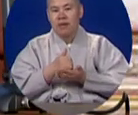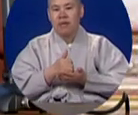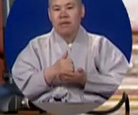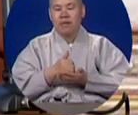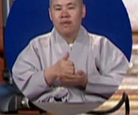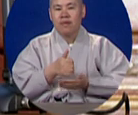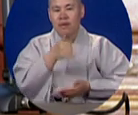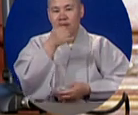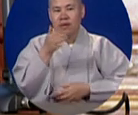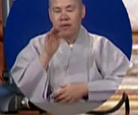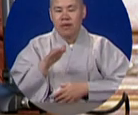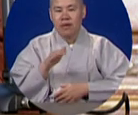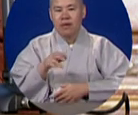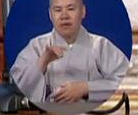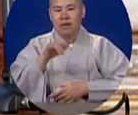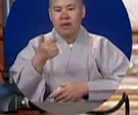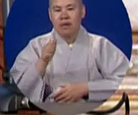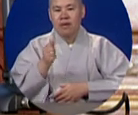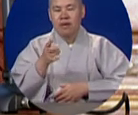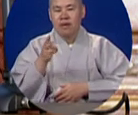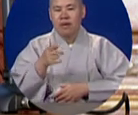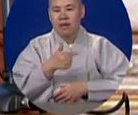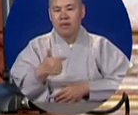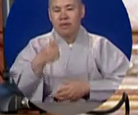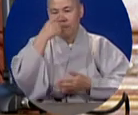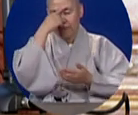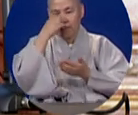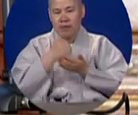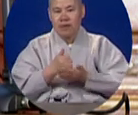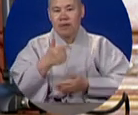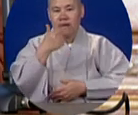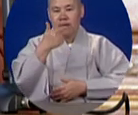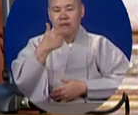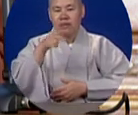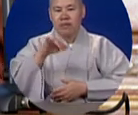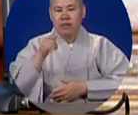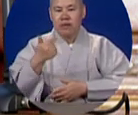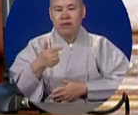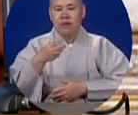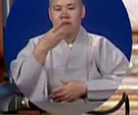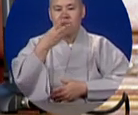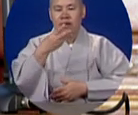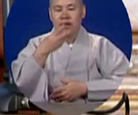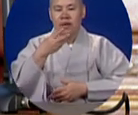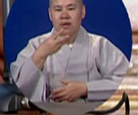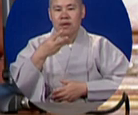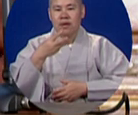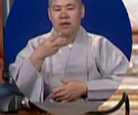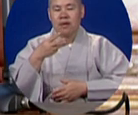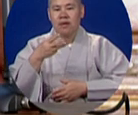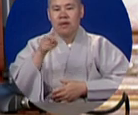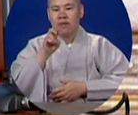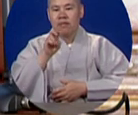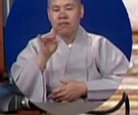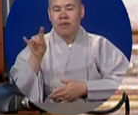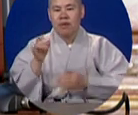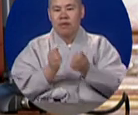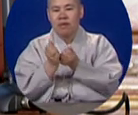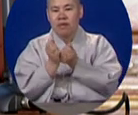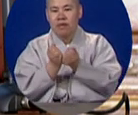신의 선사께서 이 부분을 가지고 육진산매로 설명을 했어요 육진 육진이라는 게